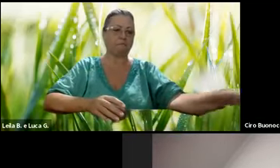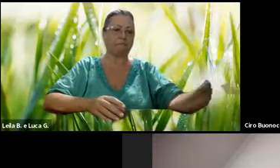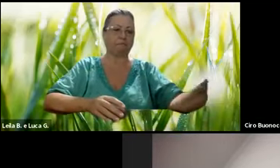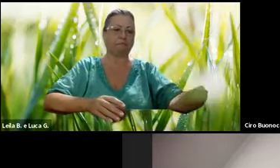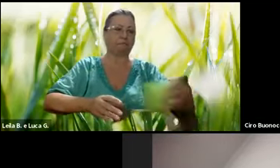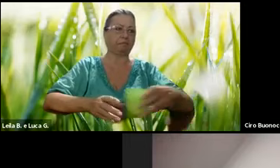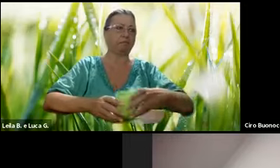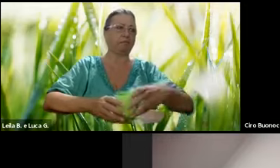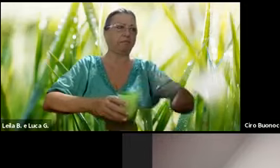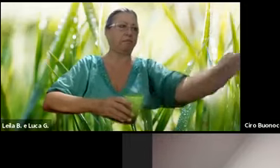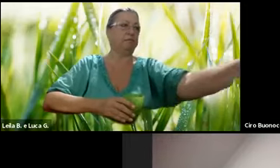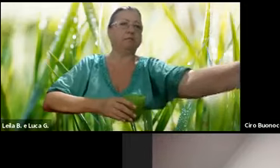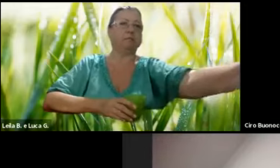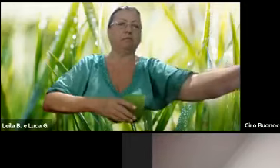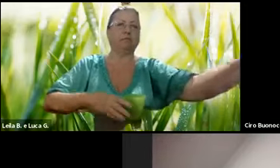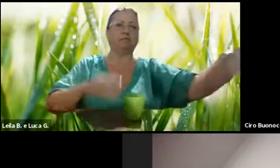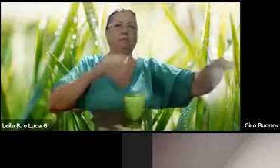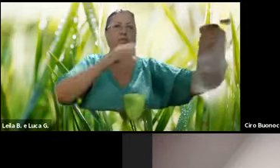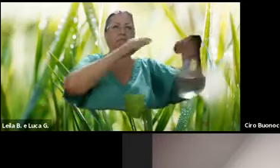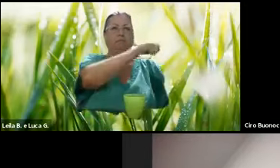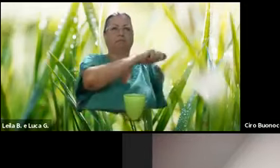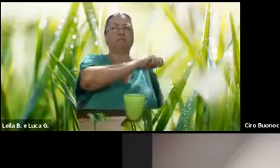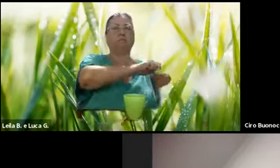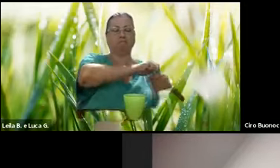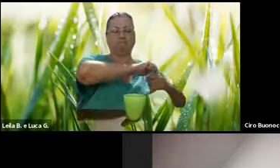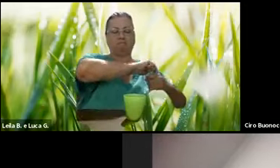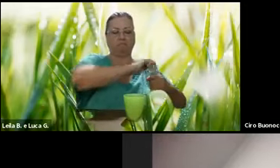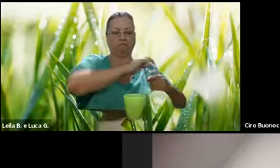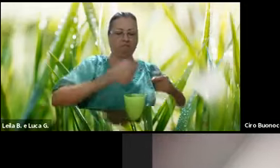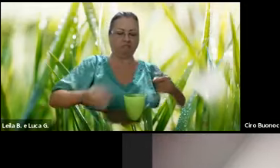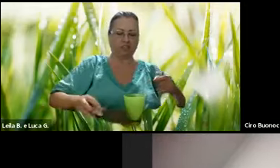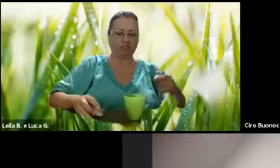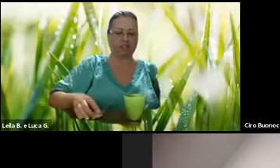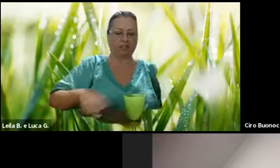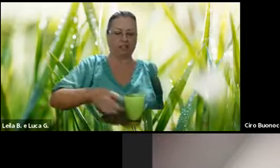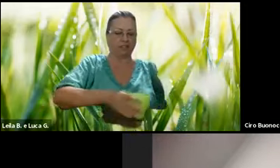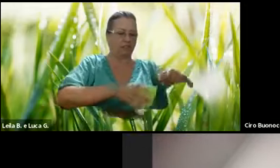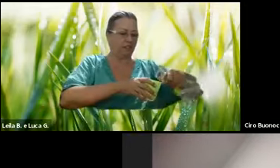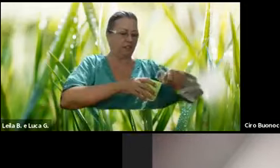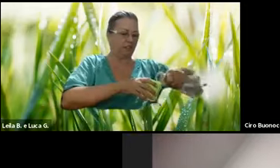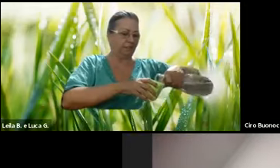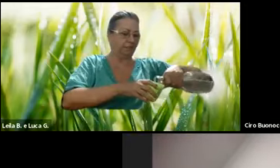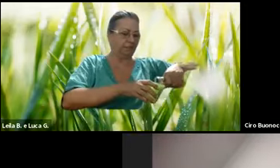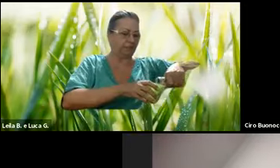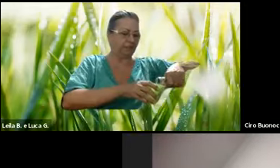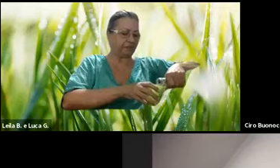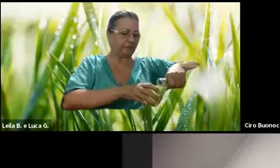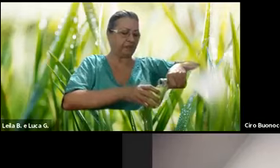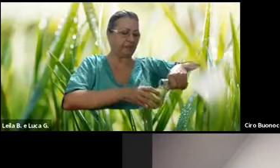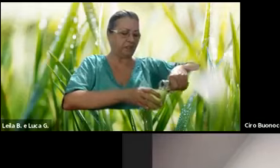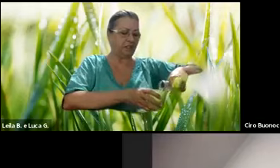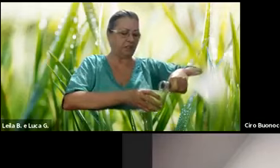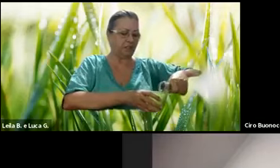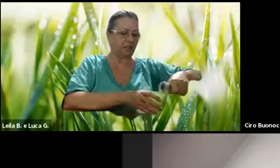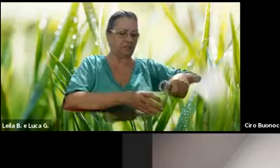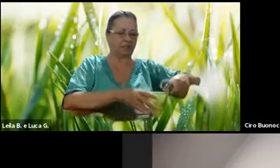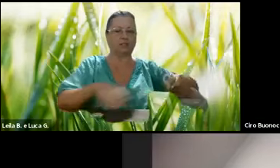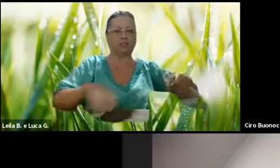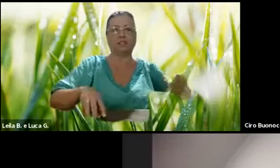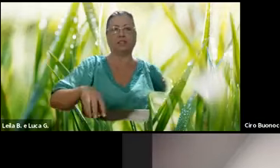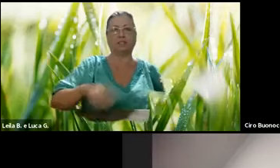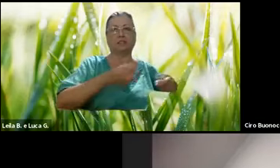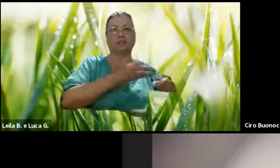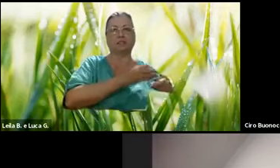dello spiritismo, sia scientifico, cioè ci sono delle cose che sono improbabili, cioè sono proprio delle